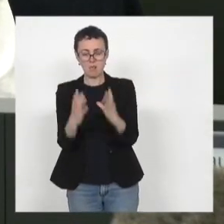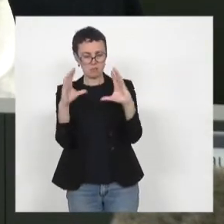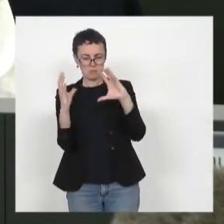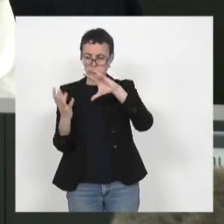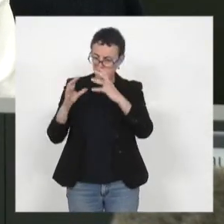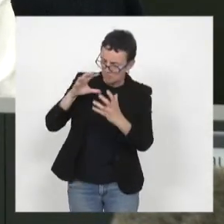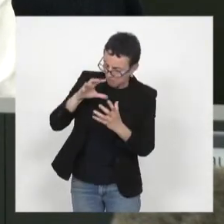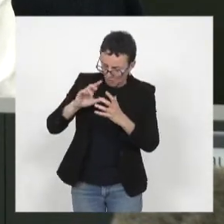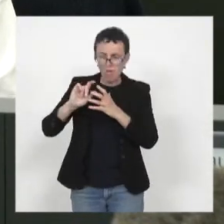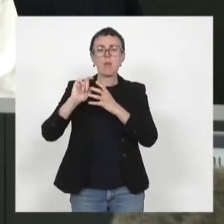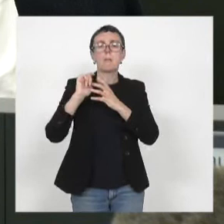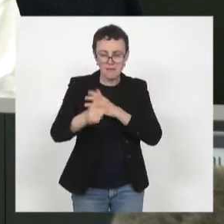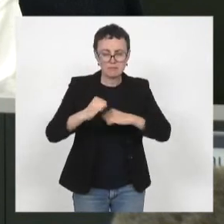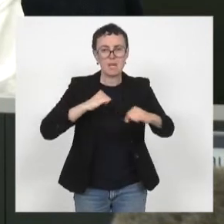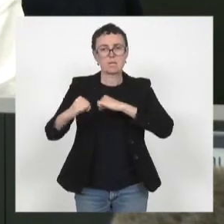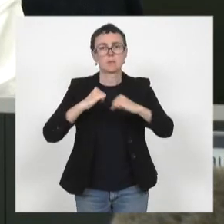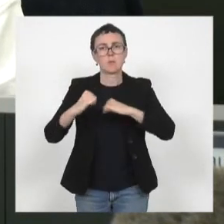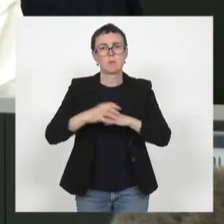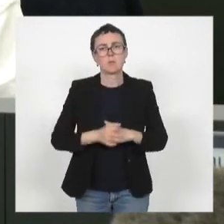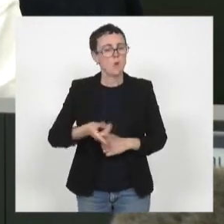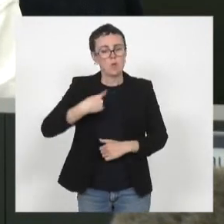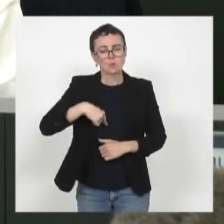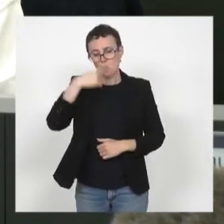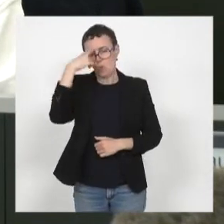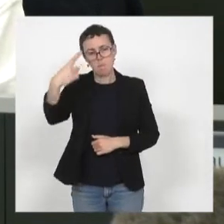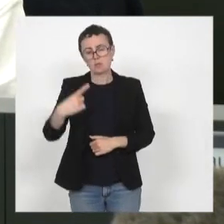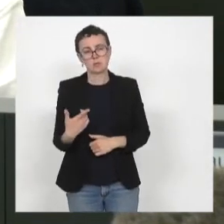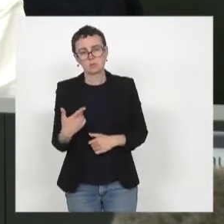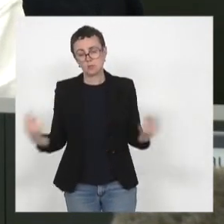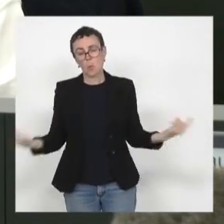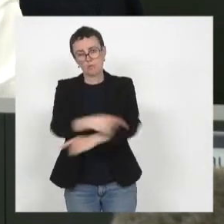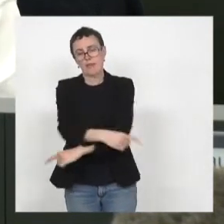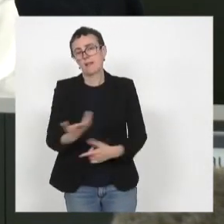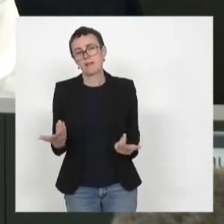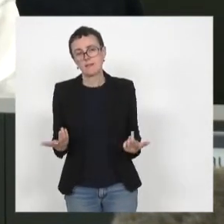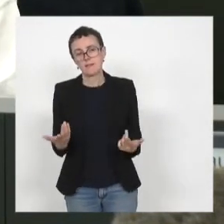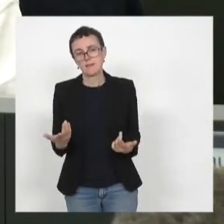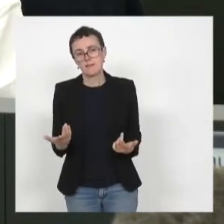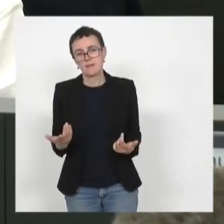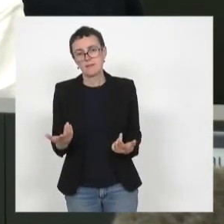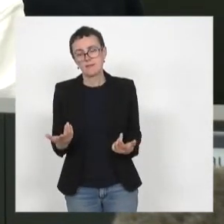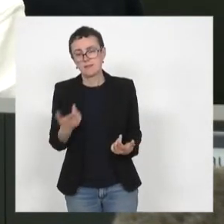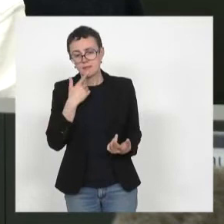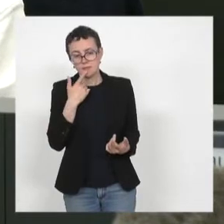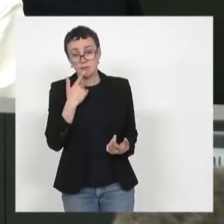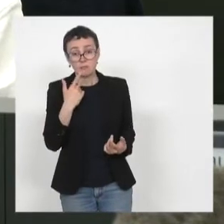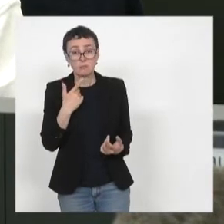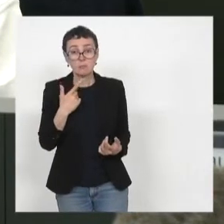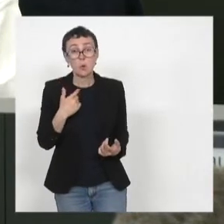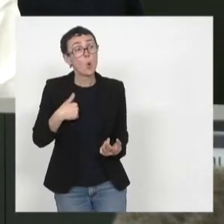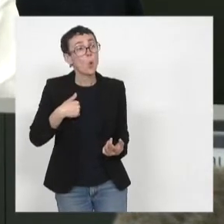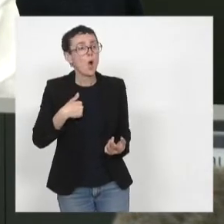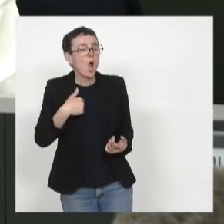Bref, nous considérons que le timing n'est pas bon. Vous commencez par la fin en vous abandonnant à la pensée magique